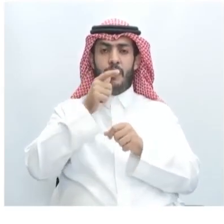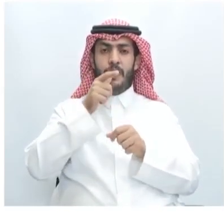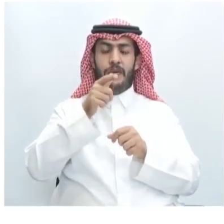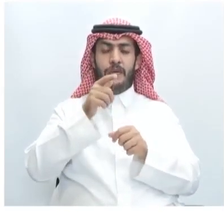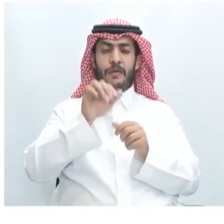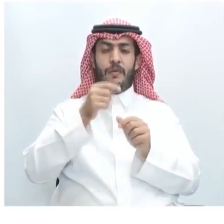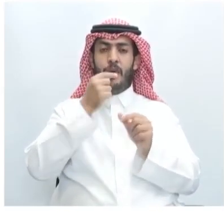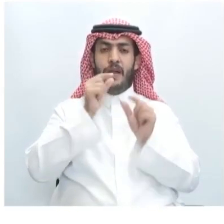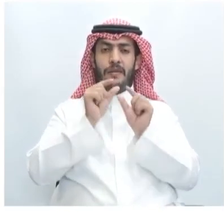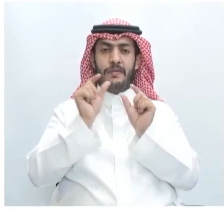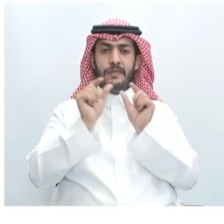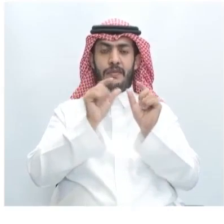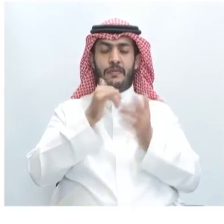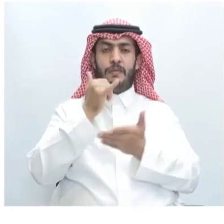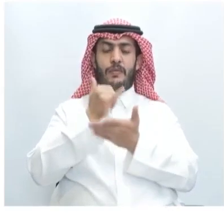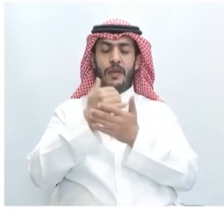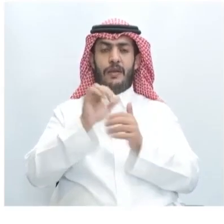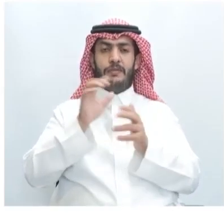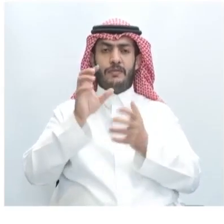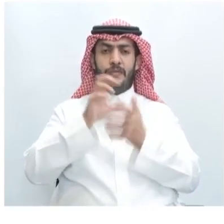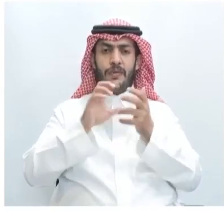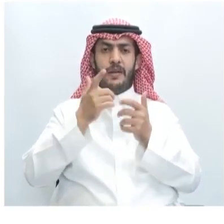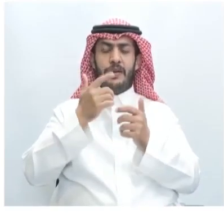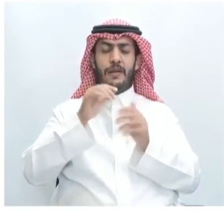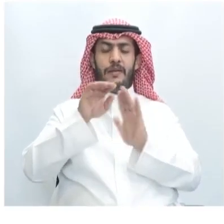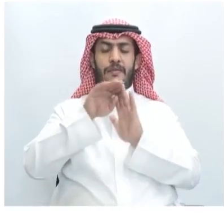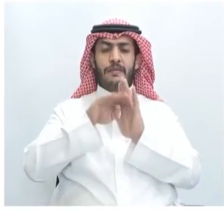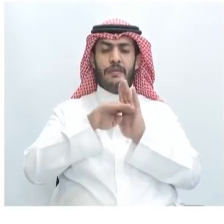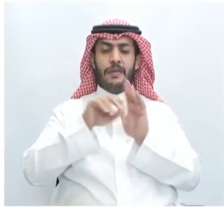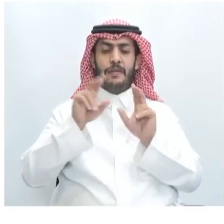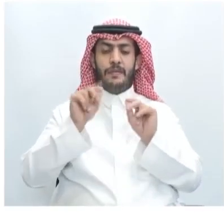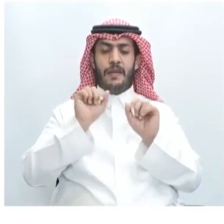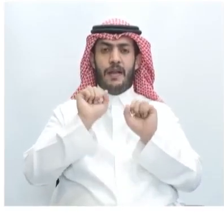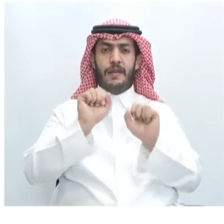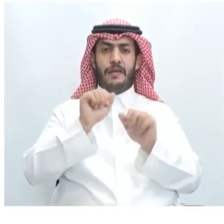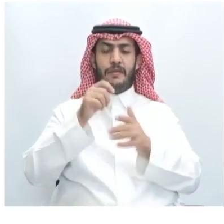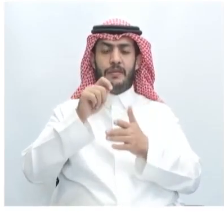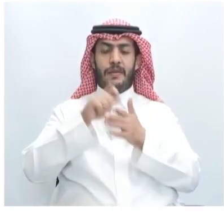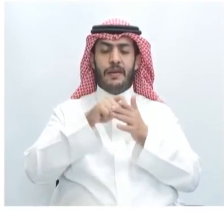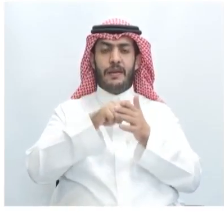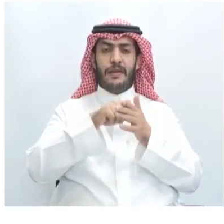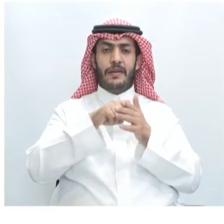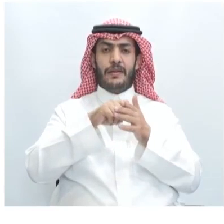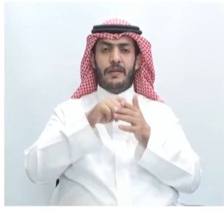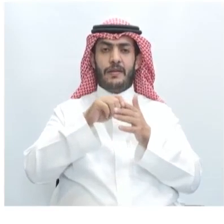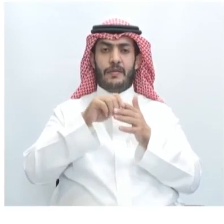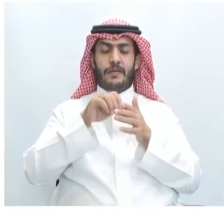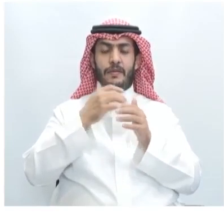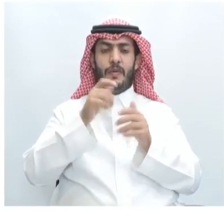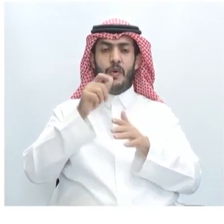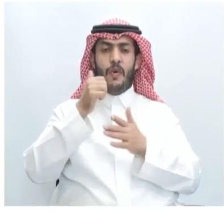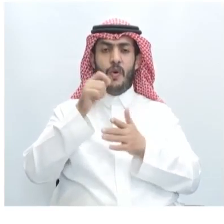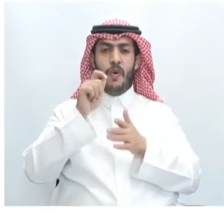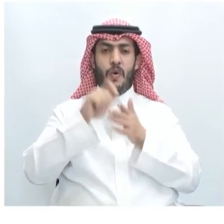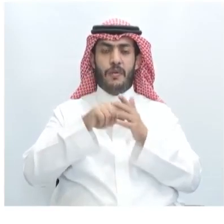وايات اخرى تحدد المسؤوليه الجنائيه والمدنيه ومنها ما يتناول معاملات المدنيه واحكام